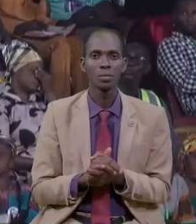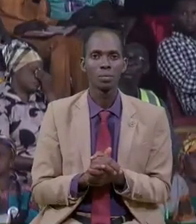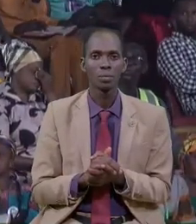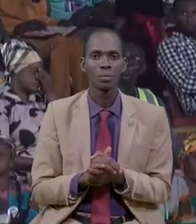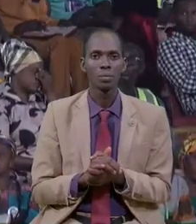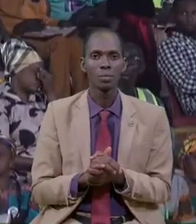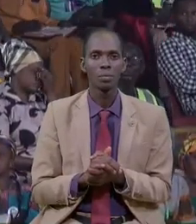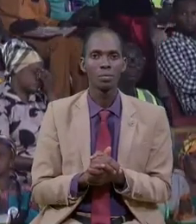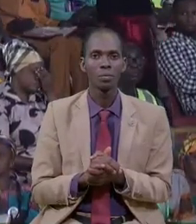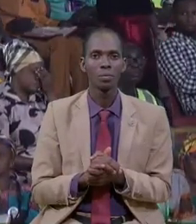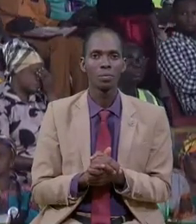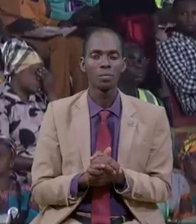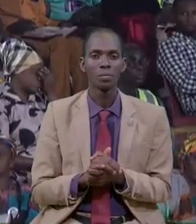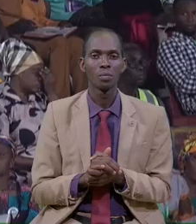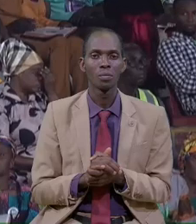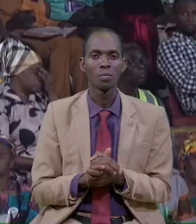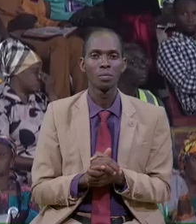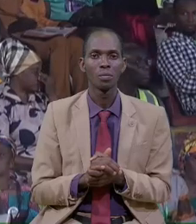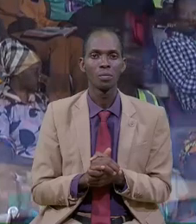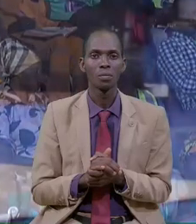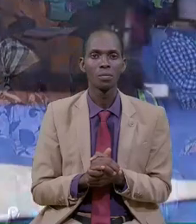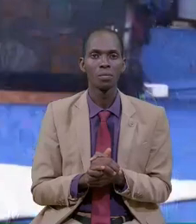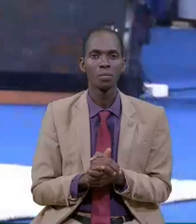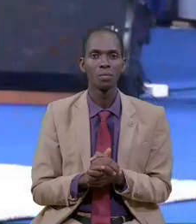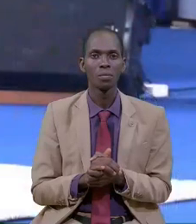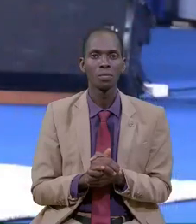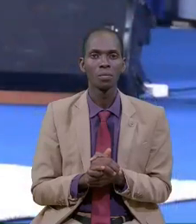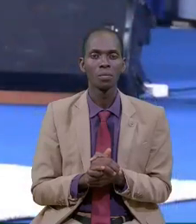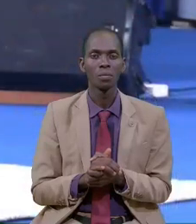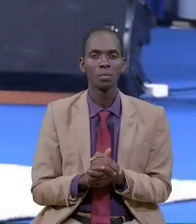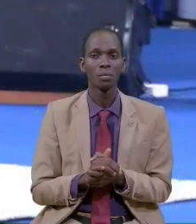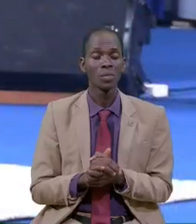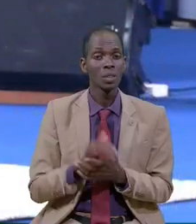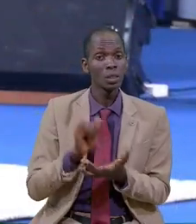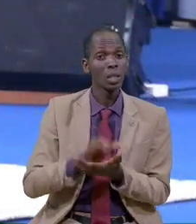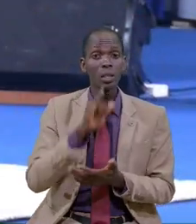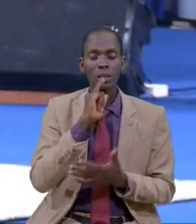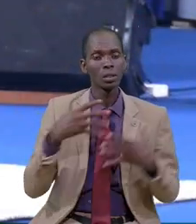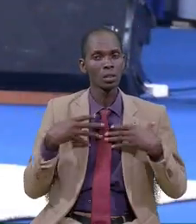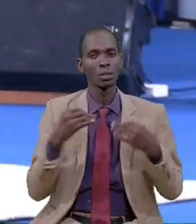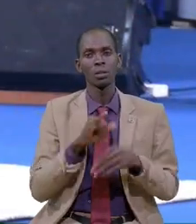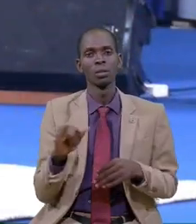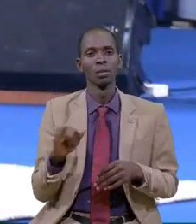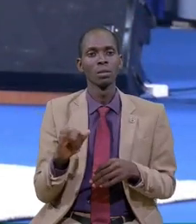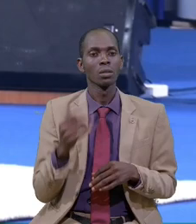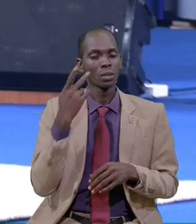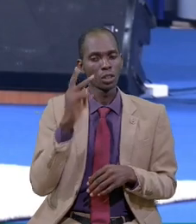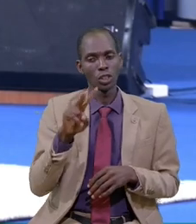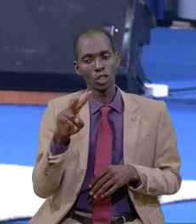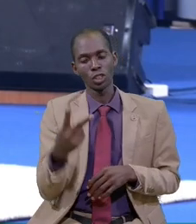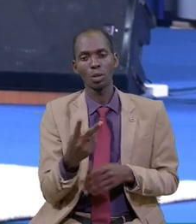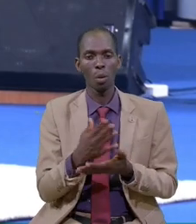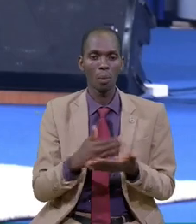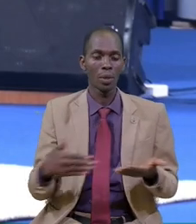prédication, aucun ne dira je suis malade. That's healing. Il y a la guérison. Look at the second part. Voyez la deuxième partie.